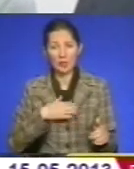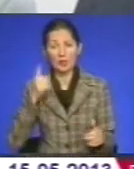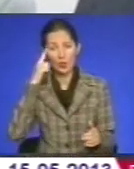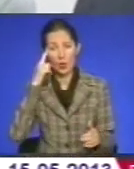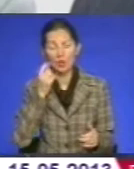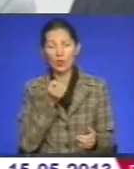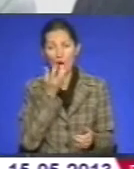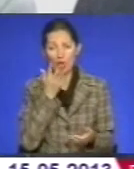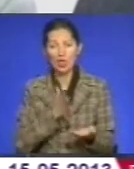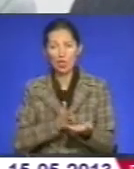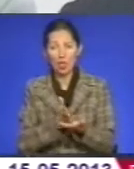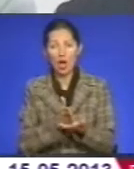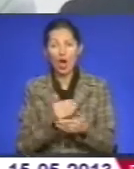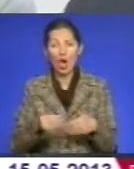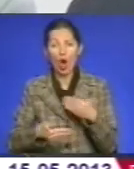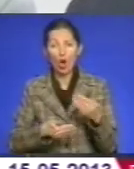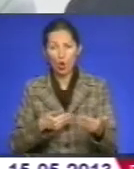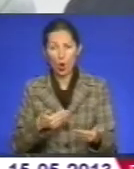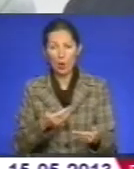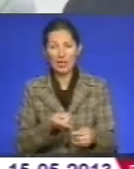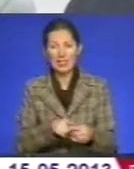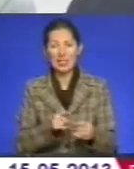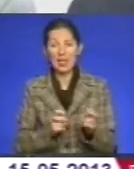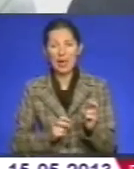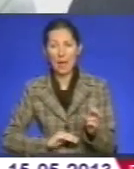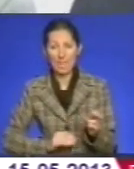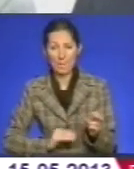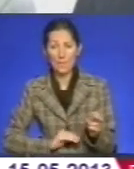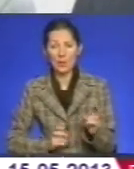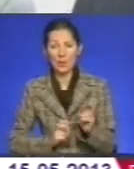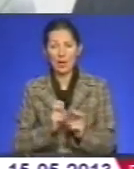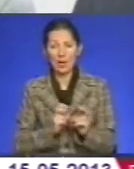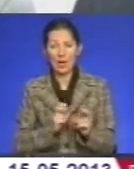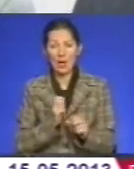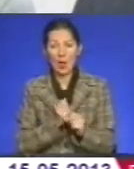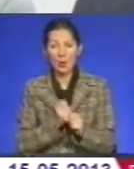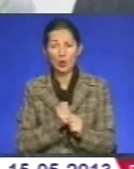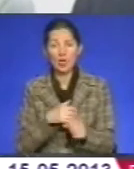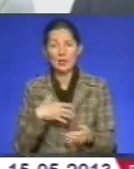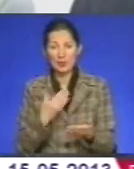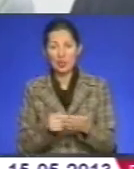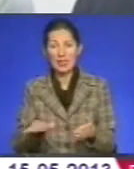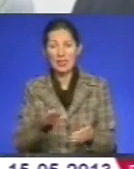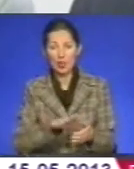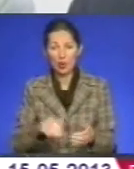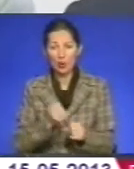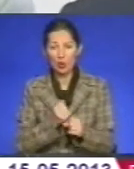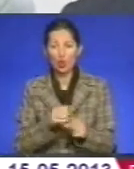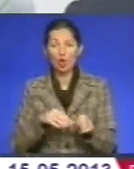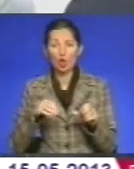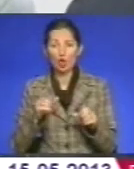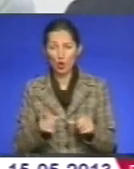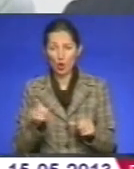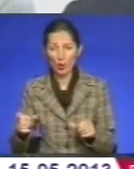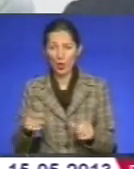оптимальний шлях і крок. Тому що цей товаровиробник працює на своїй території, він працює з людьми, він їх